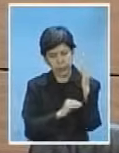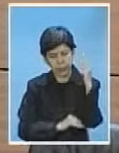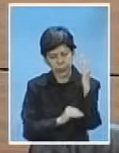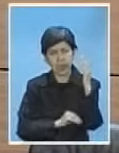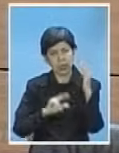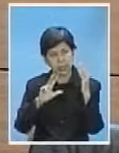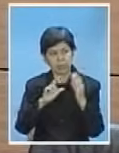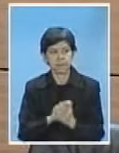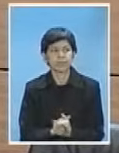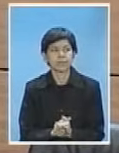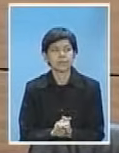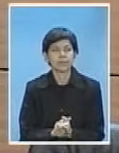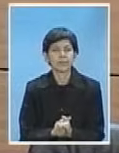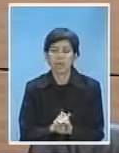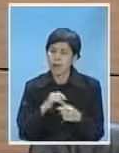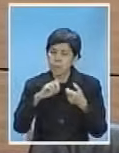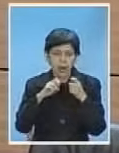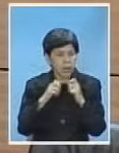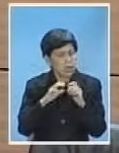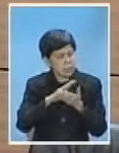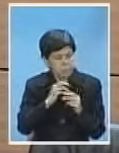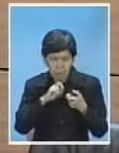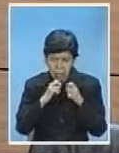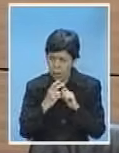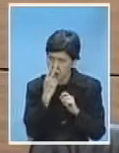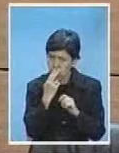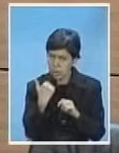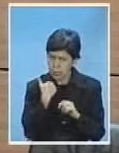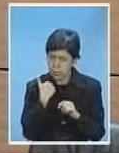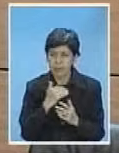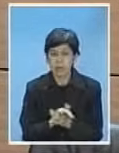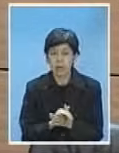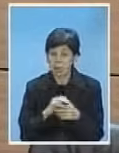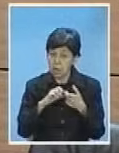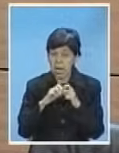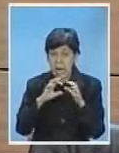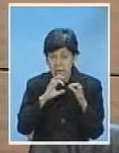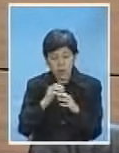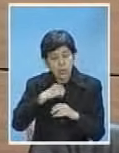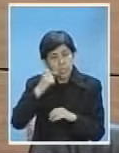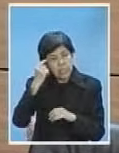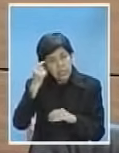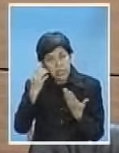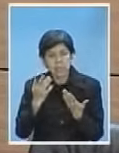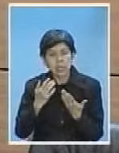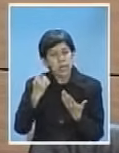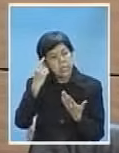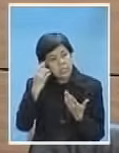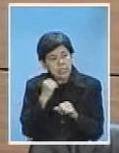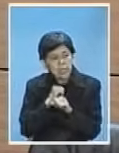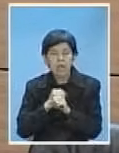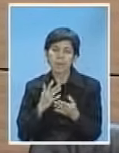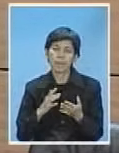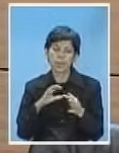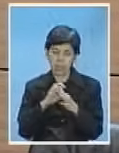ดชายแดนภาคใต้เต็มไปด้วยความละเอียดอ่อนมันเป็นเรื่องของความคิดเป็นเรื่องความเชื่อเป็นเรื่อง